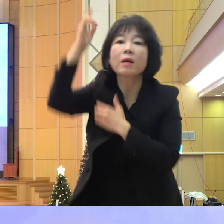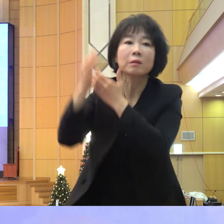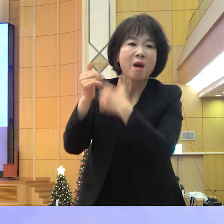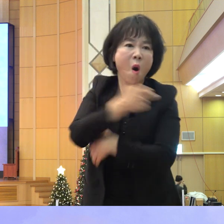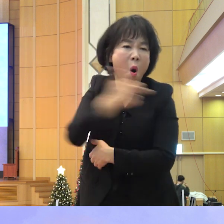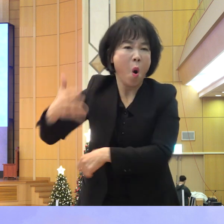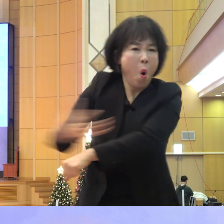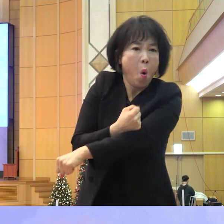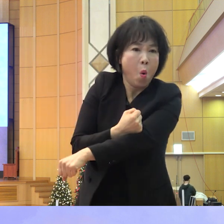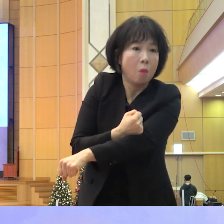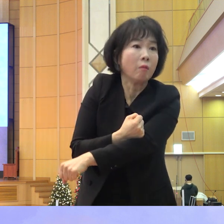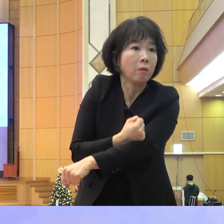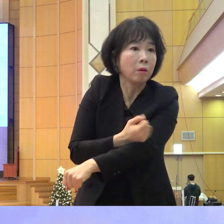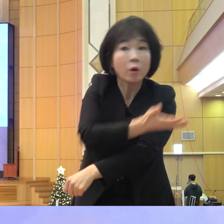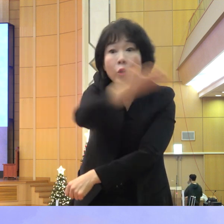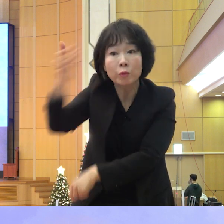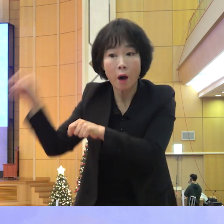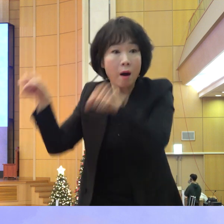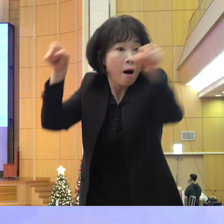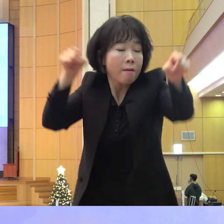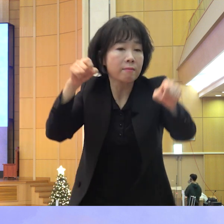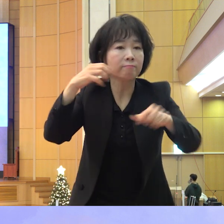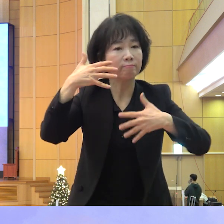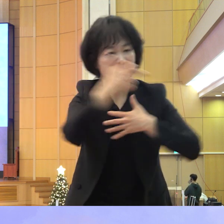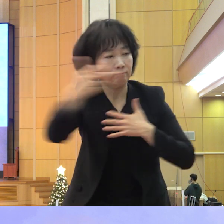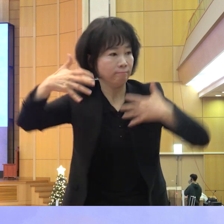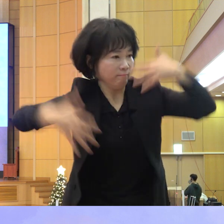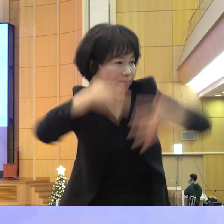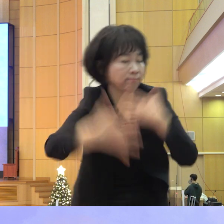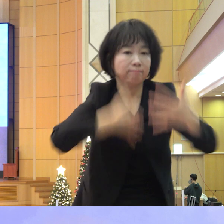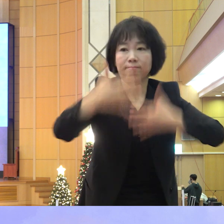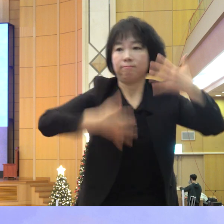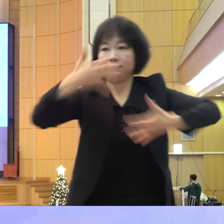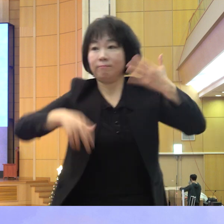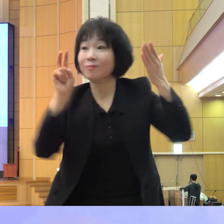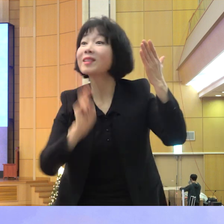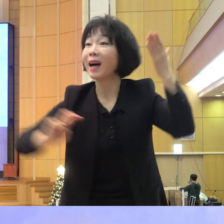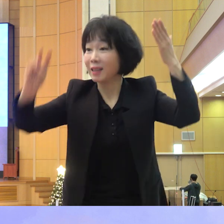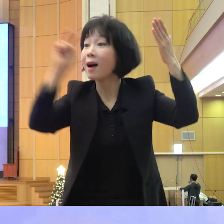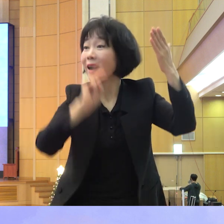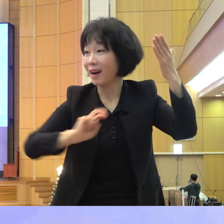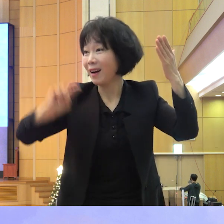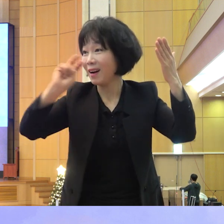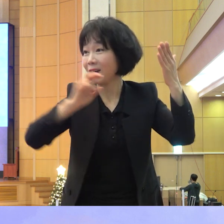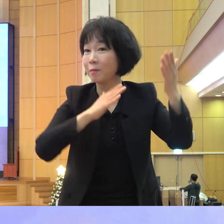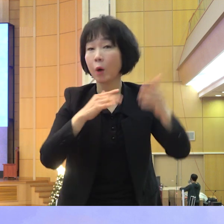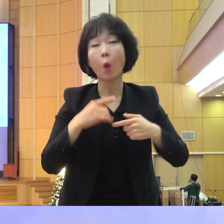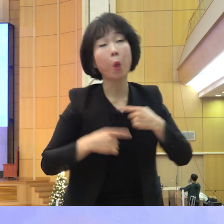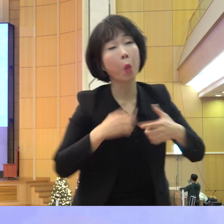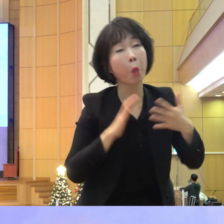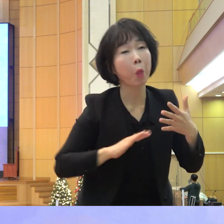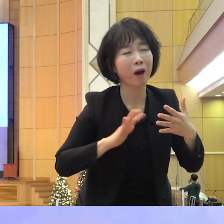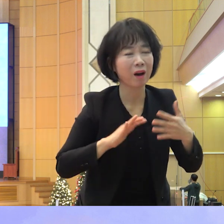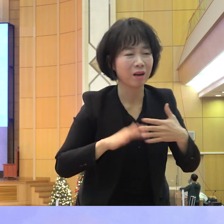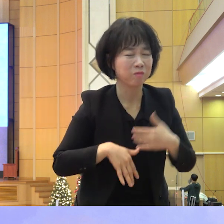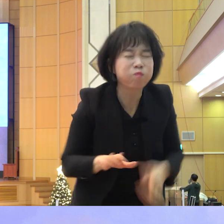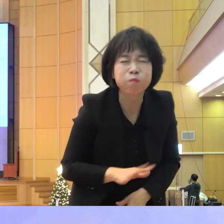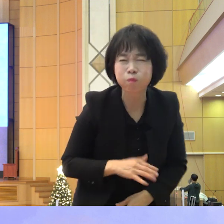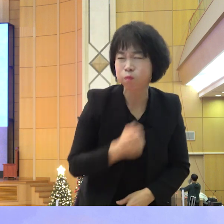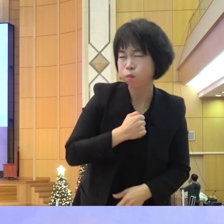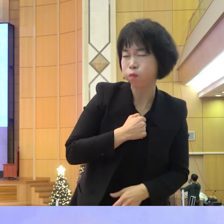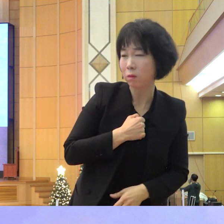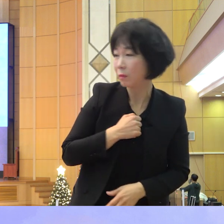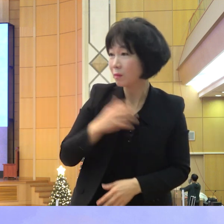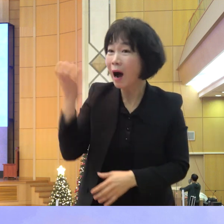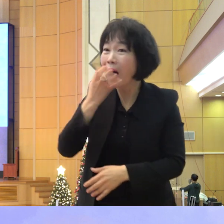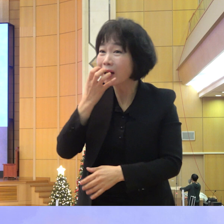소리로 찬양한 것을 볼 수가 있어요. 그렇기 때문에 우리 찬양대에서 목이만한 소리로 찬양해 보세요. 여러분 듣기